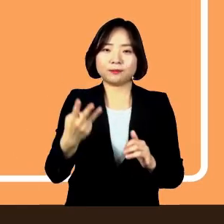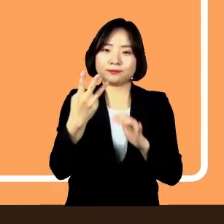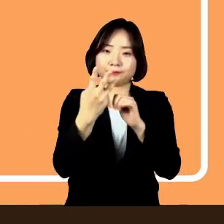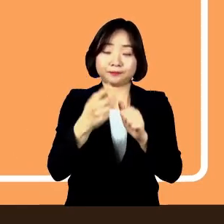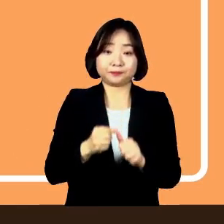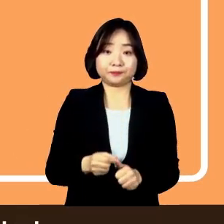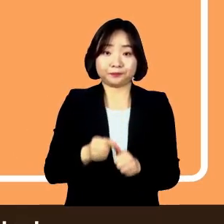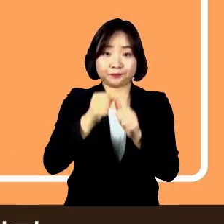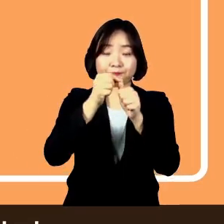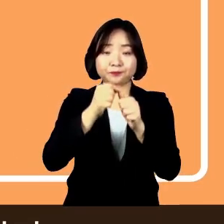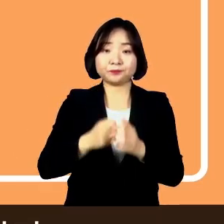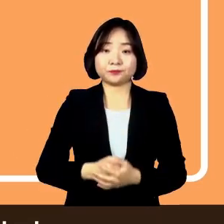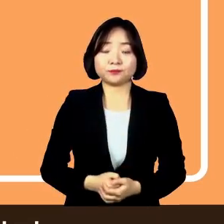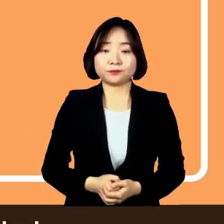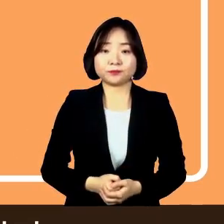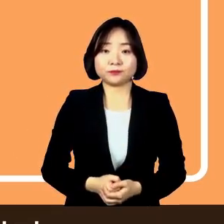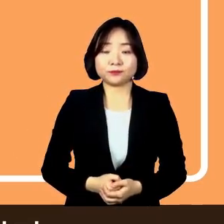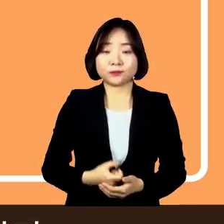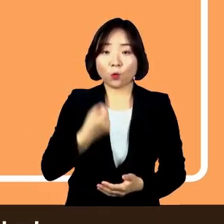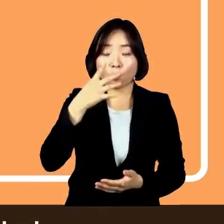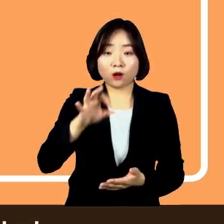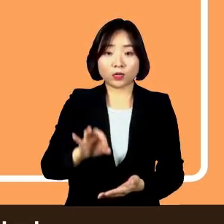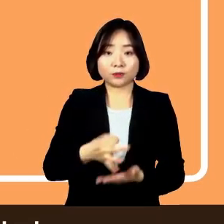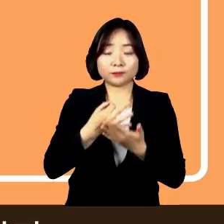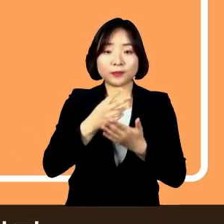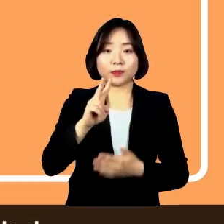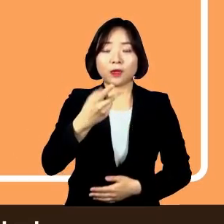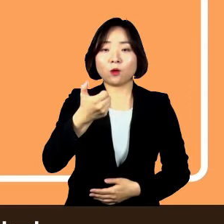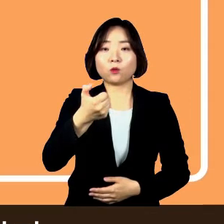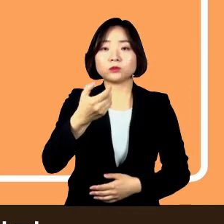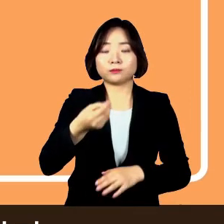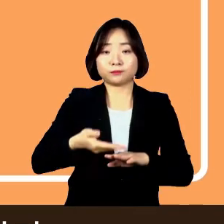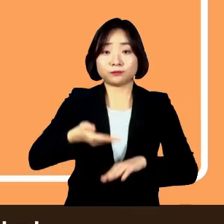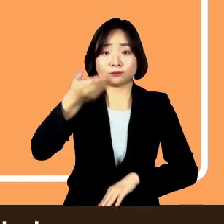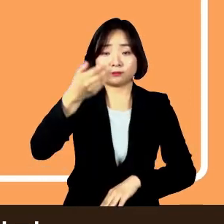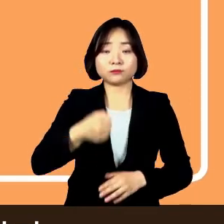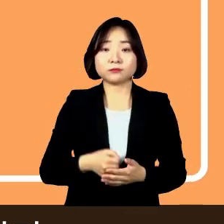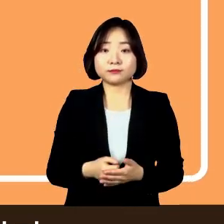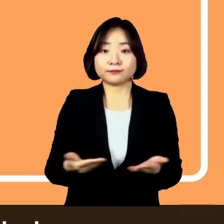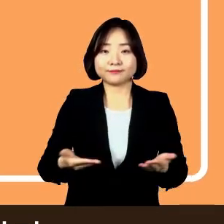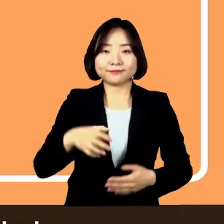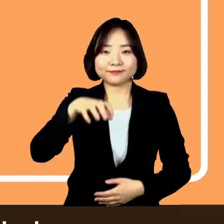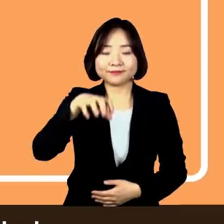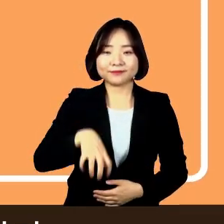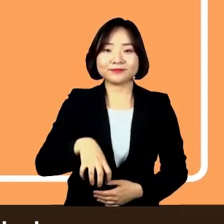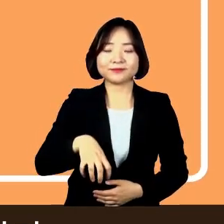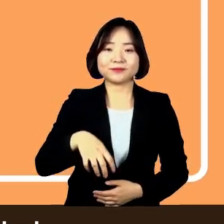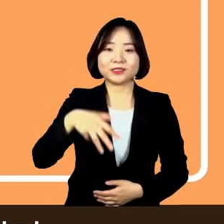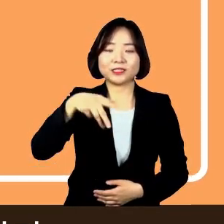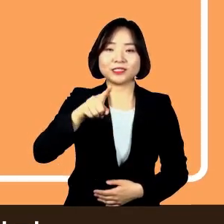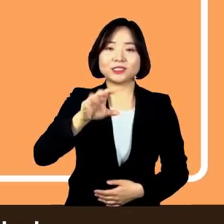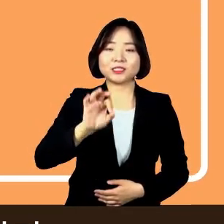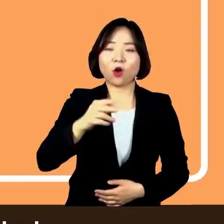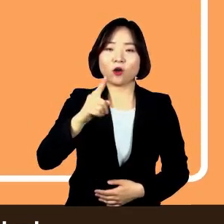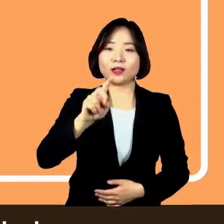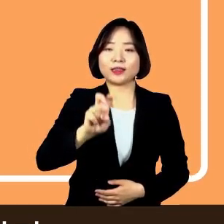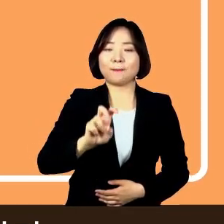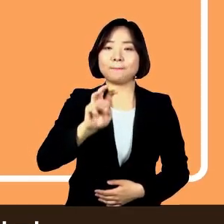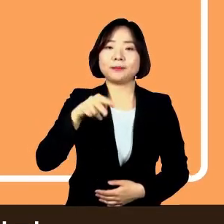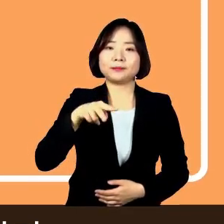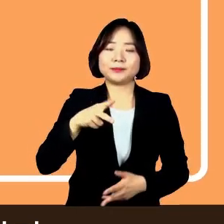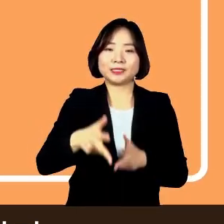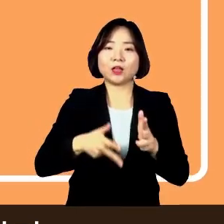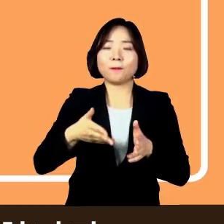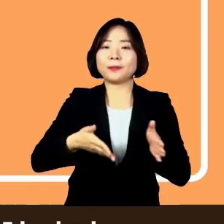모집합니다. 임금은 월급 250만 원 이상이며 근무지는 천안시 동남구 청당산업길